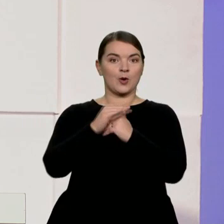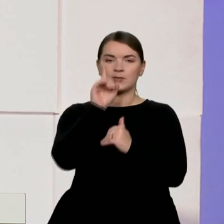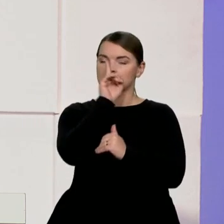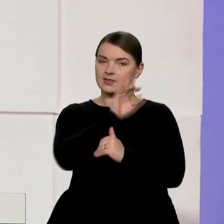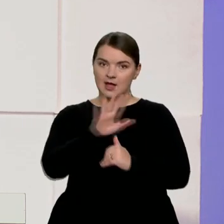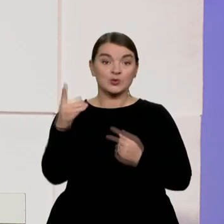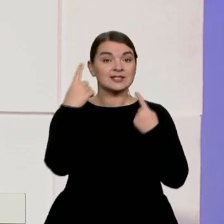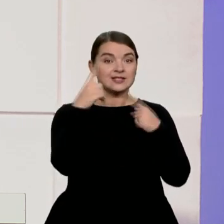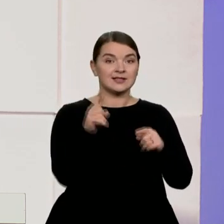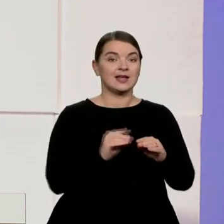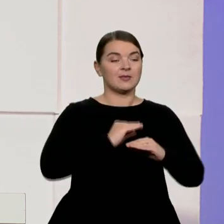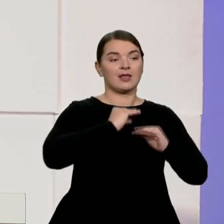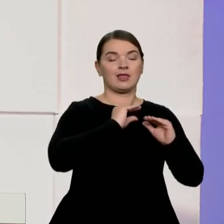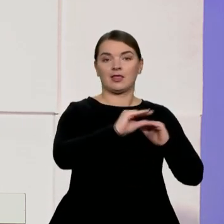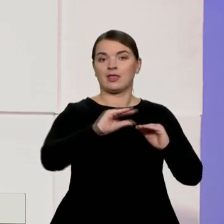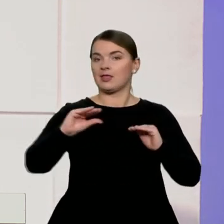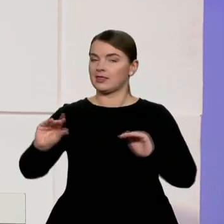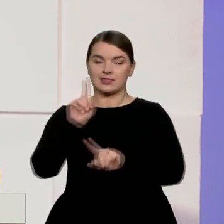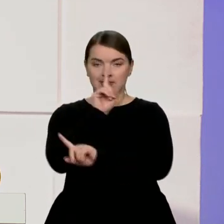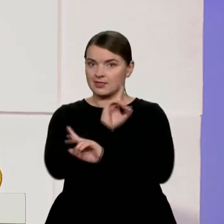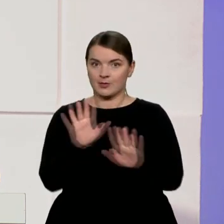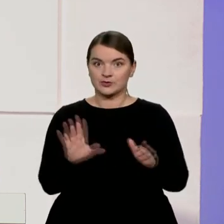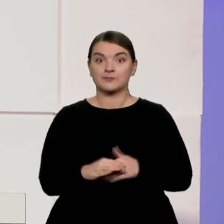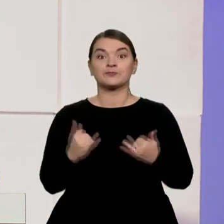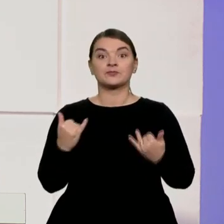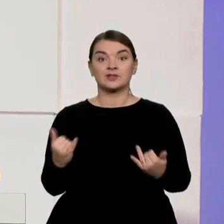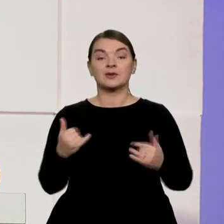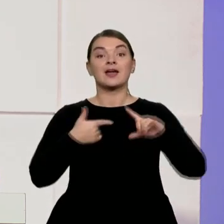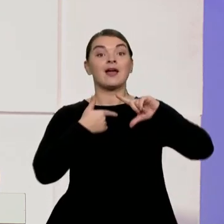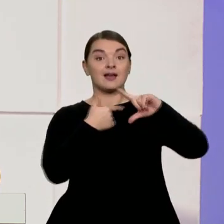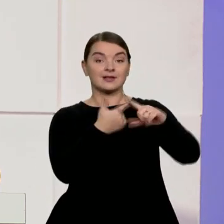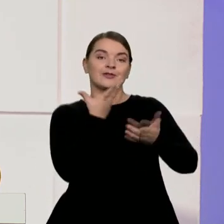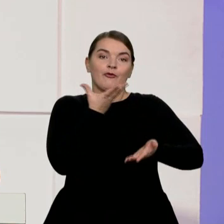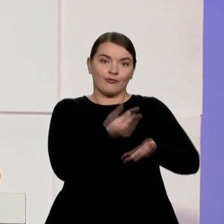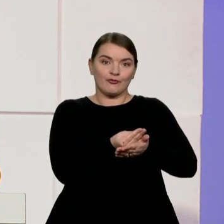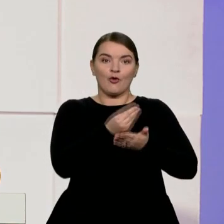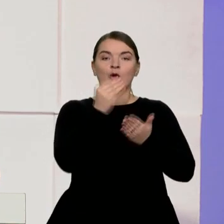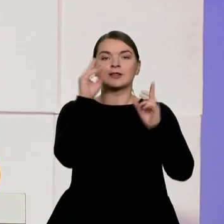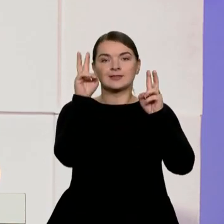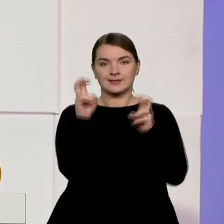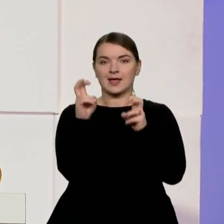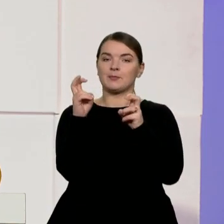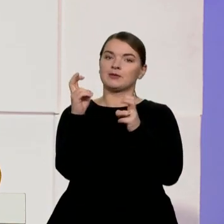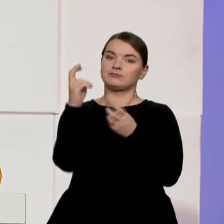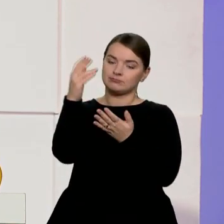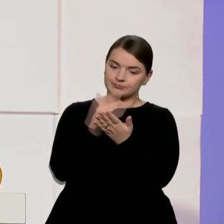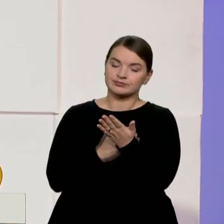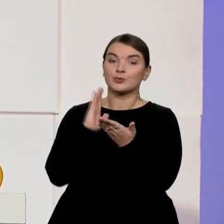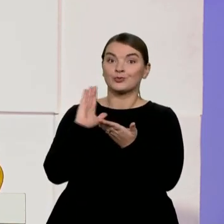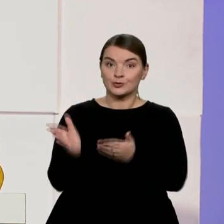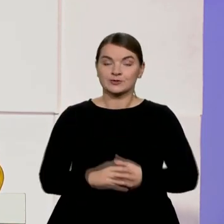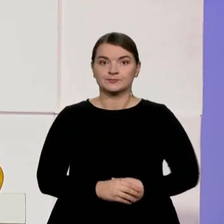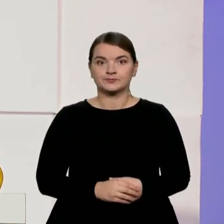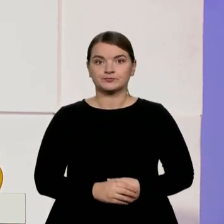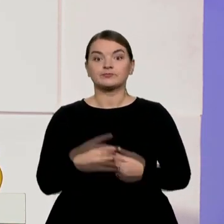kandidatams nesuteikiamas. Ši diskusija vyks LRT pasiūlytomis temomis ir burtai taip pat lėmė, kad kitų Šiaulių miesto kandidatų į